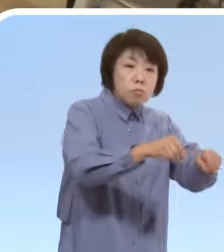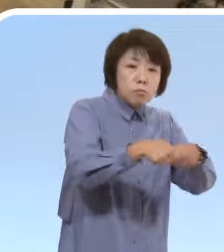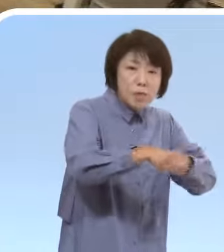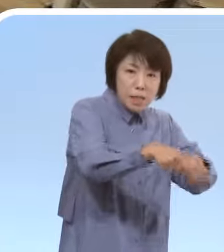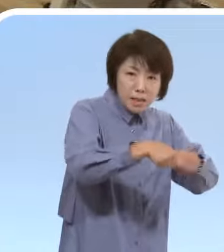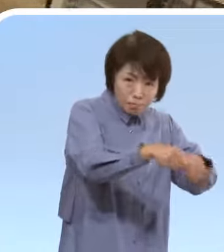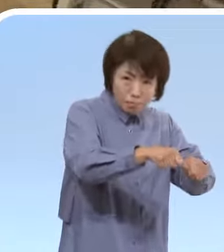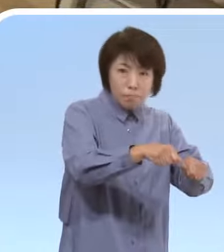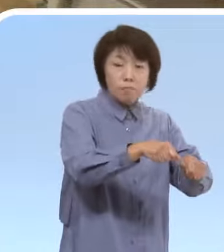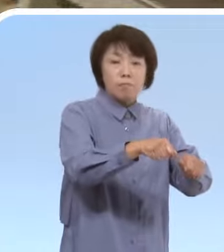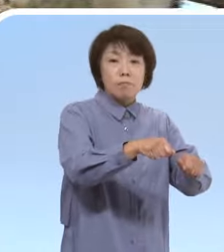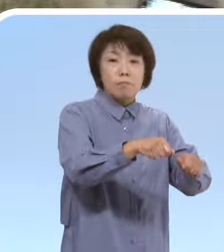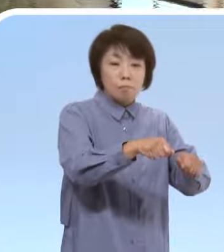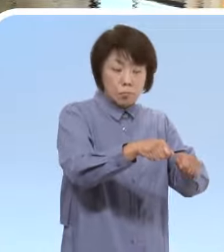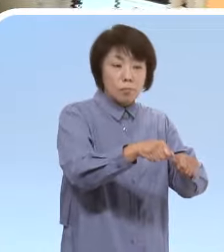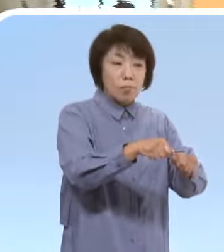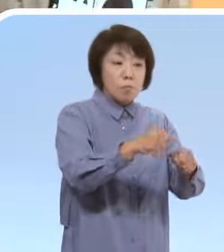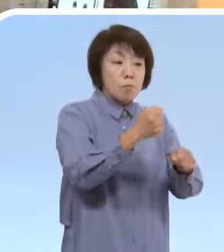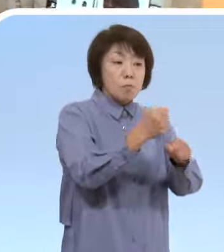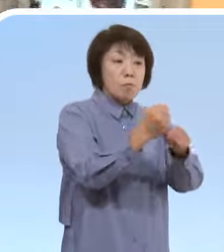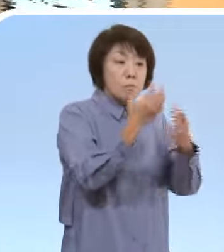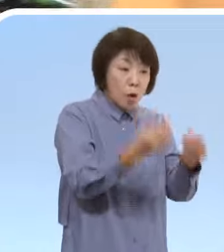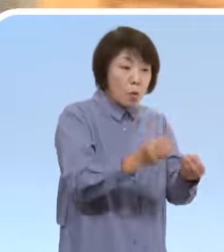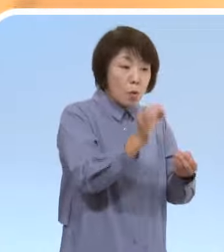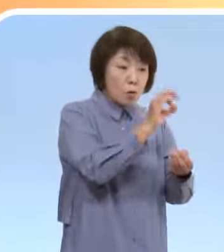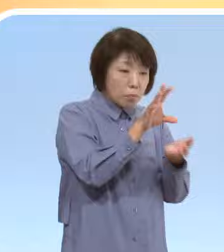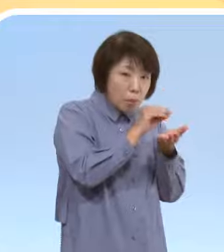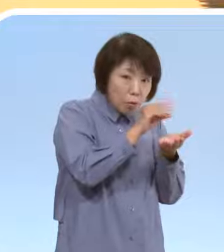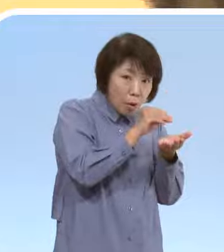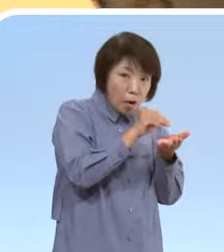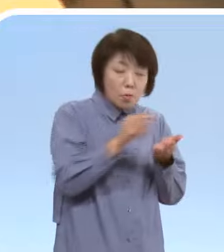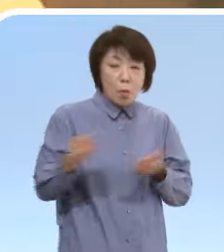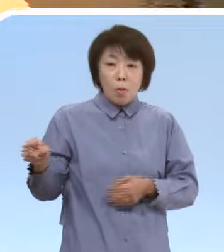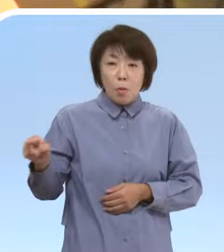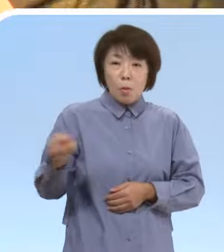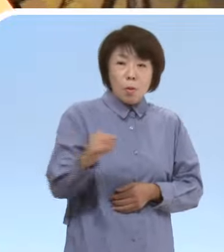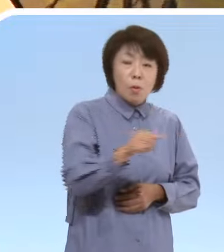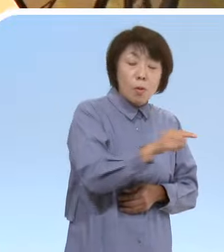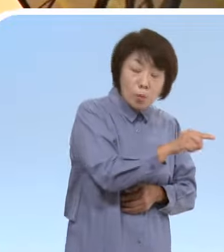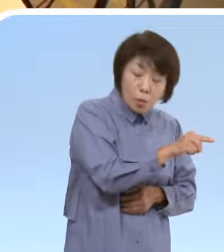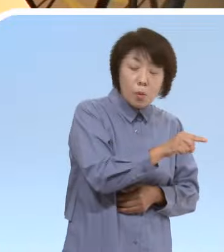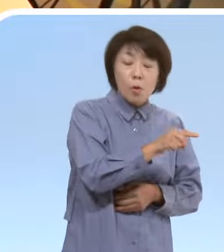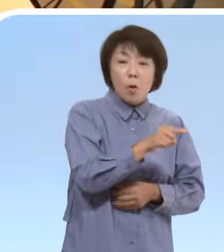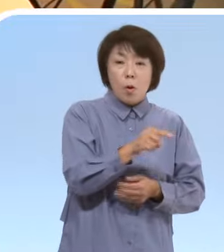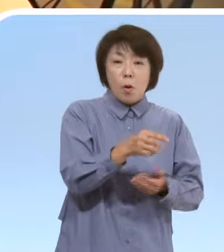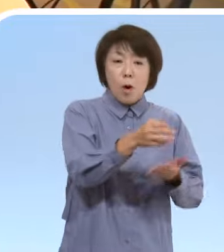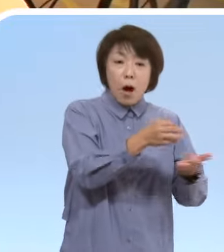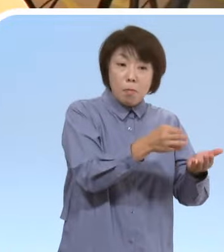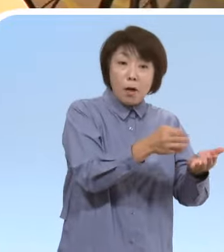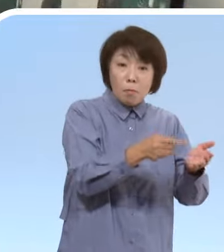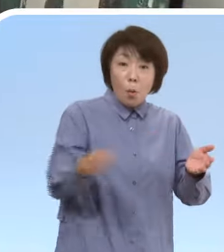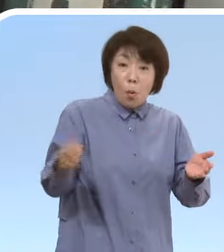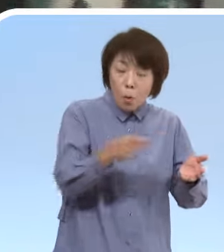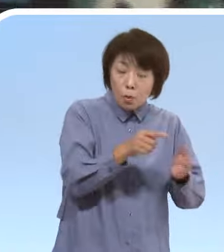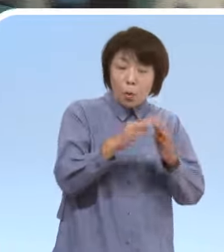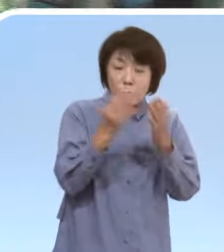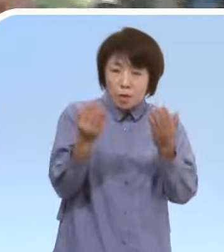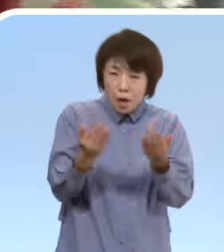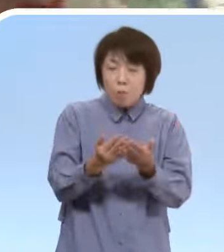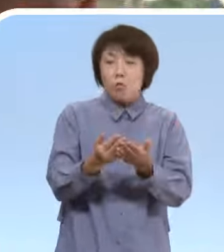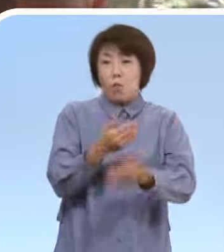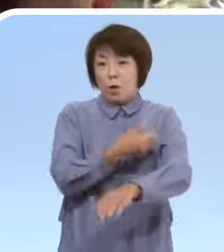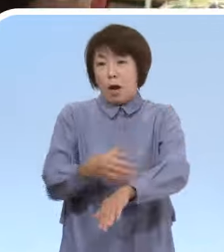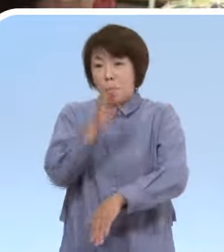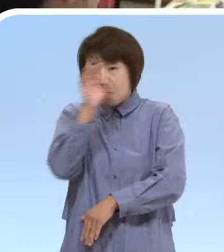った縫製や商品の撮影など、播州織製品を作って販売するまでの